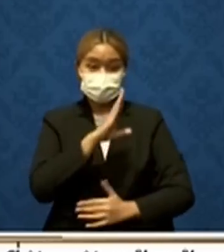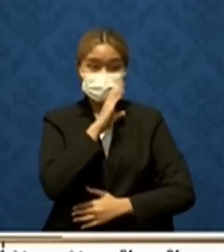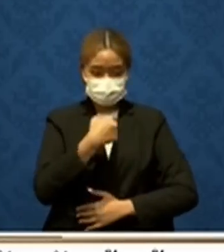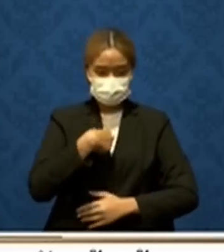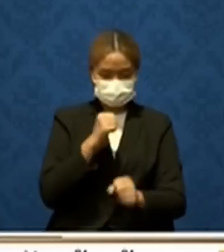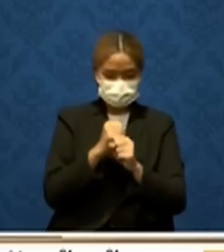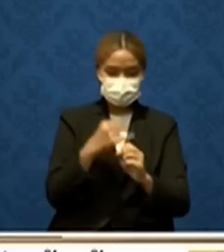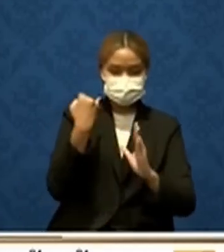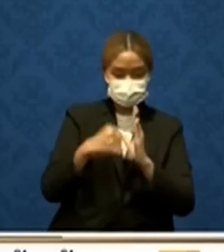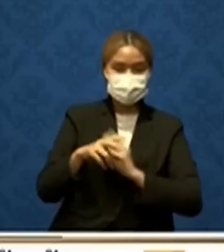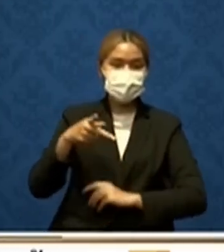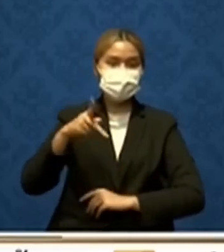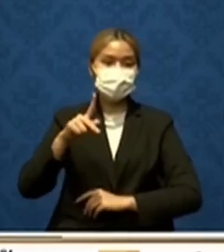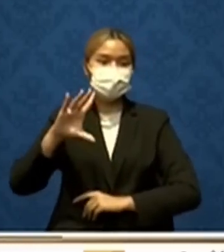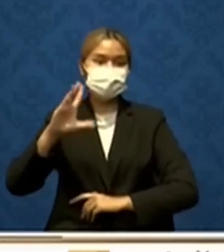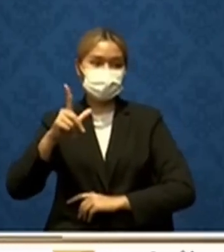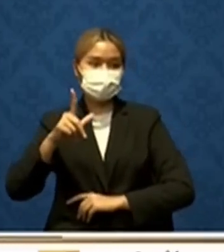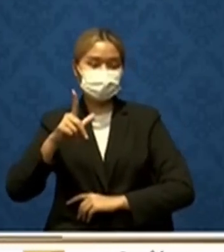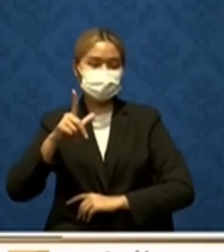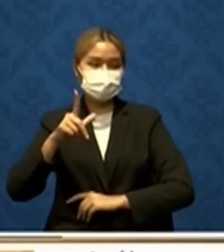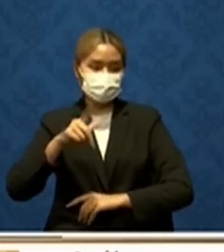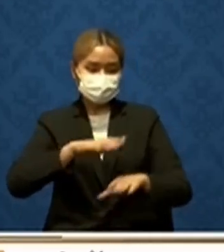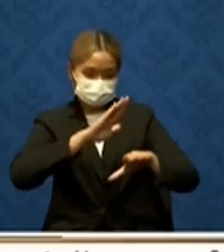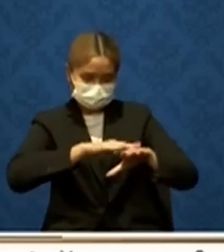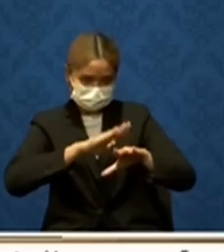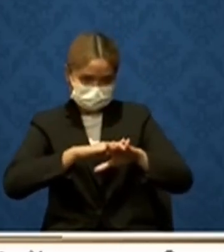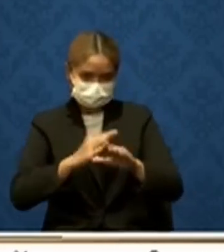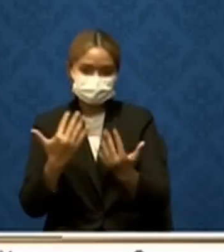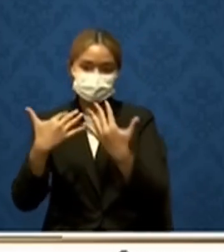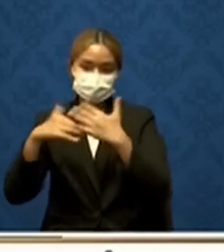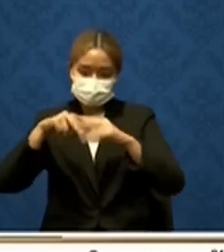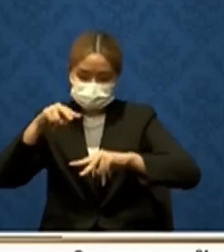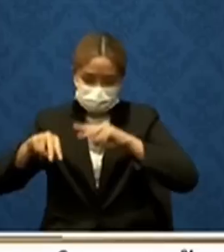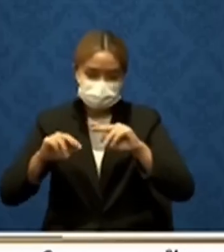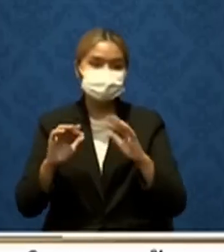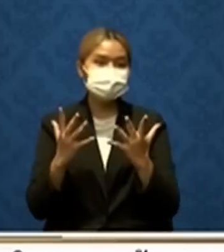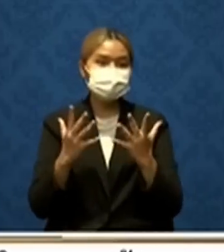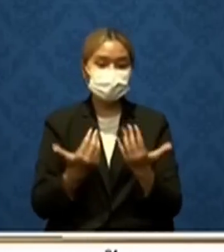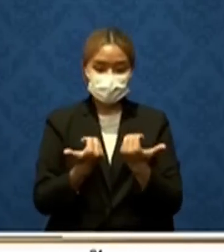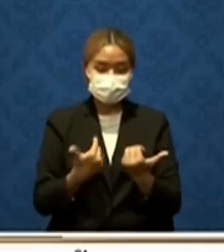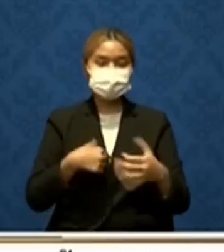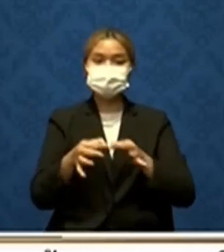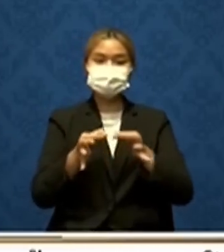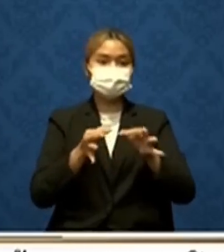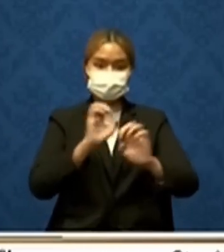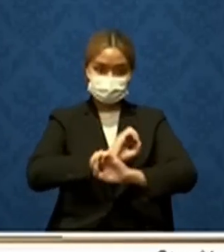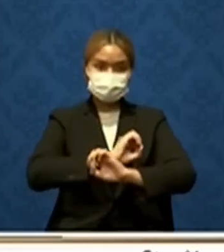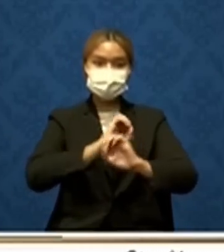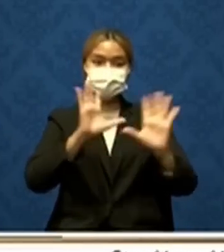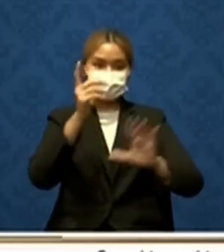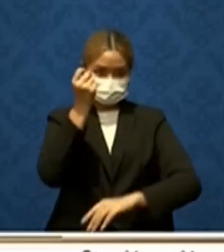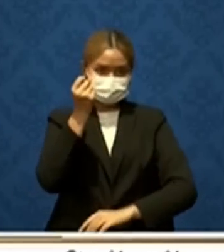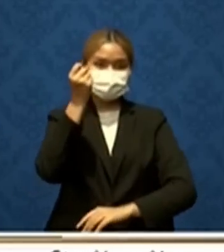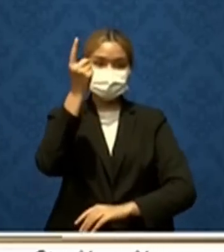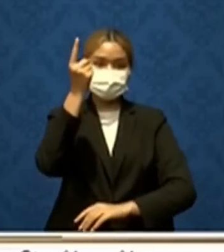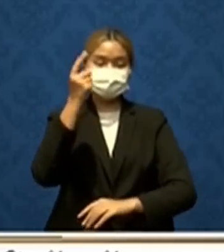ผมไปชี้แจงอันนี้ยังไม่เคยมีนี่คือสิ่งแรกที่ขออนุญาตที่จะทำความเข้าใจซะก่อนนะ